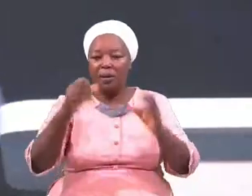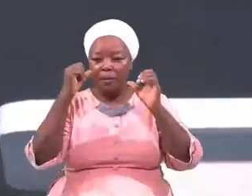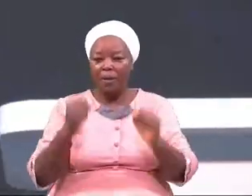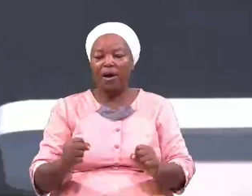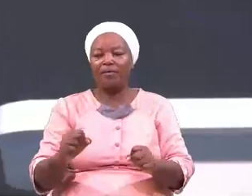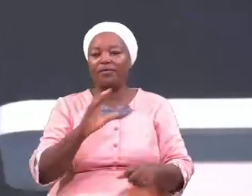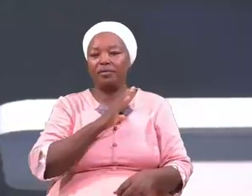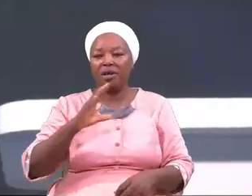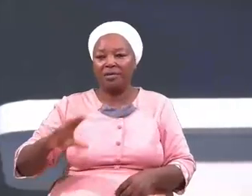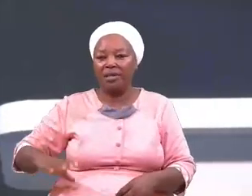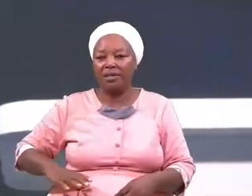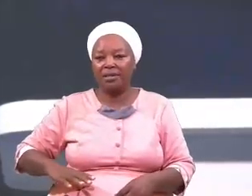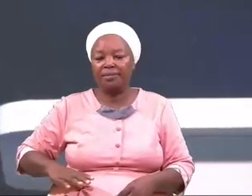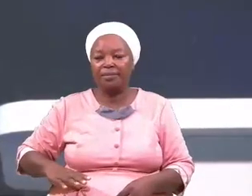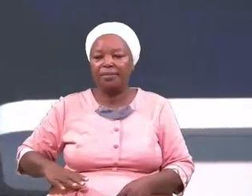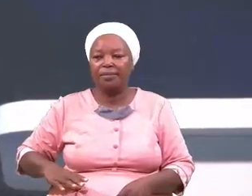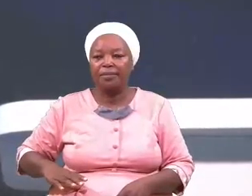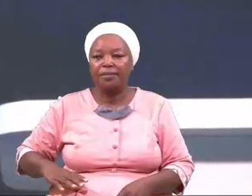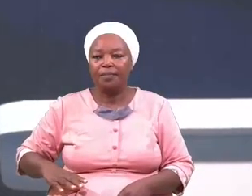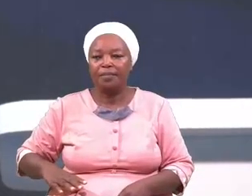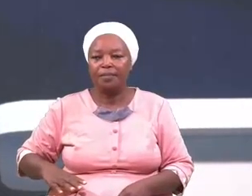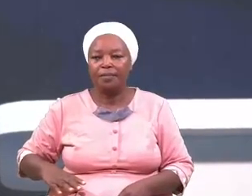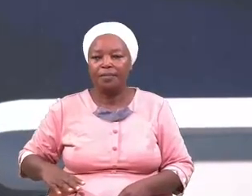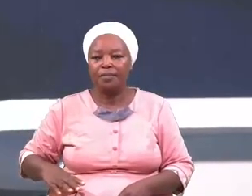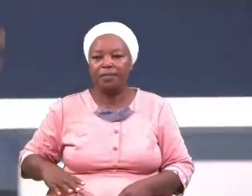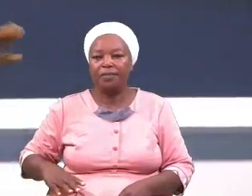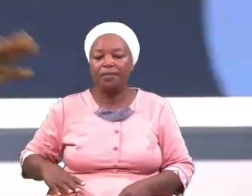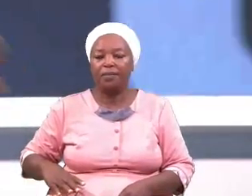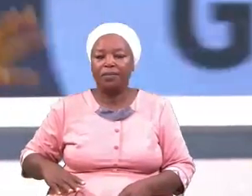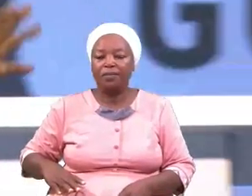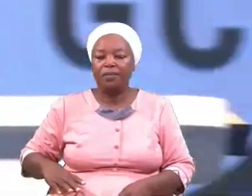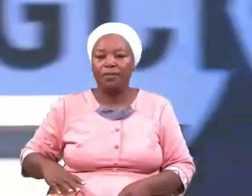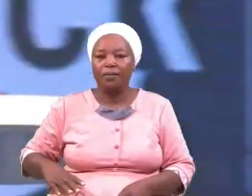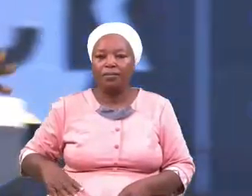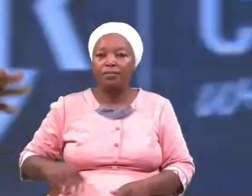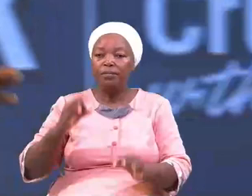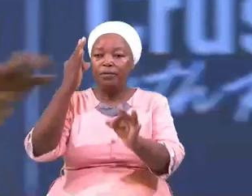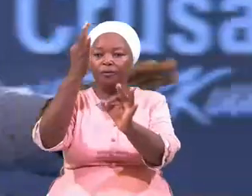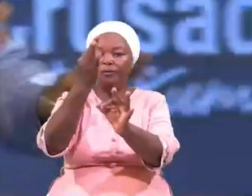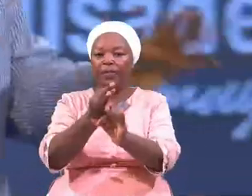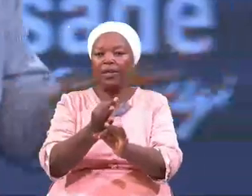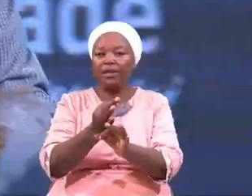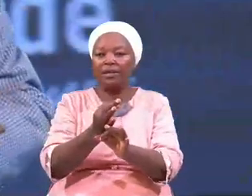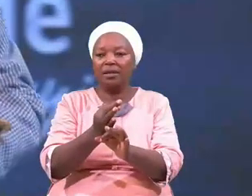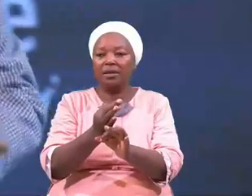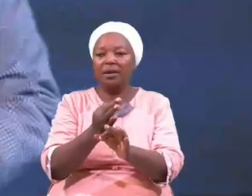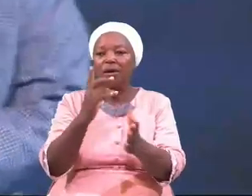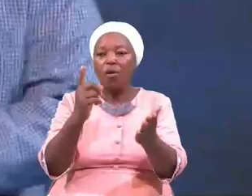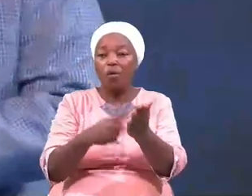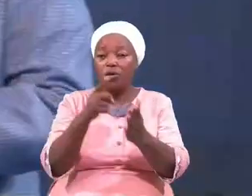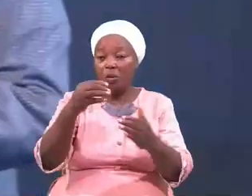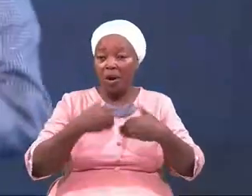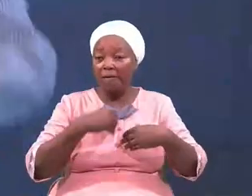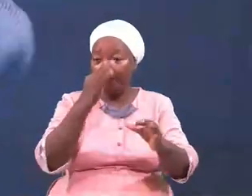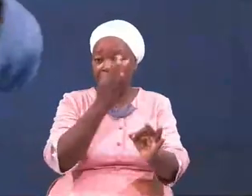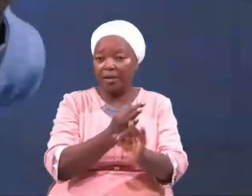Et le titre est « La foi transformatrice en le Christ puissant qui pardonne la foi ». Dès que